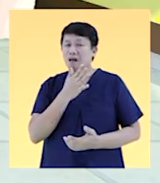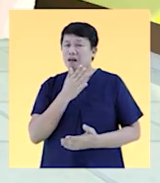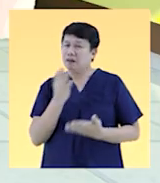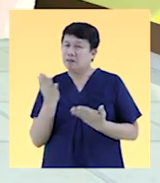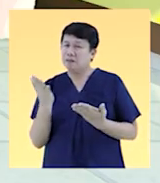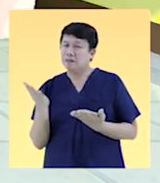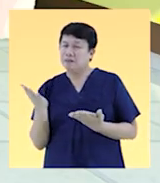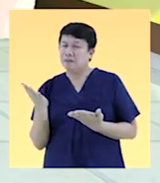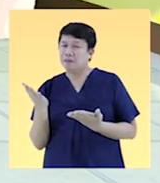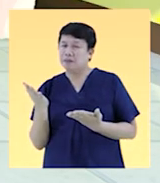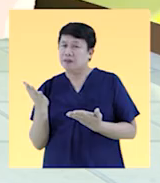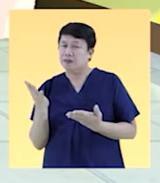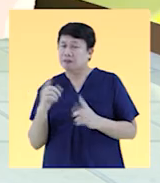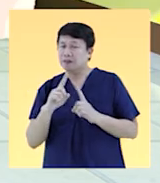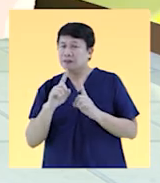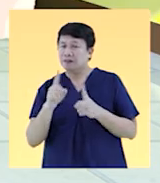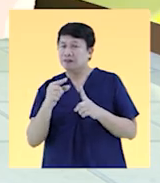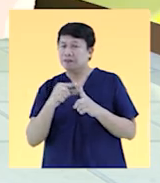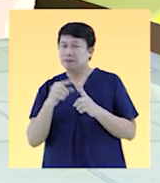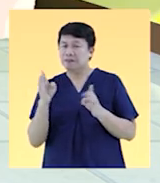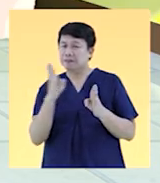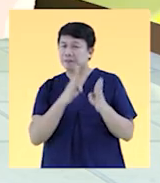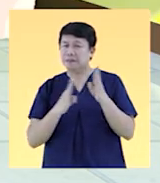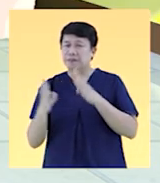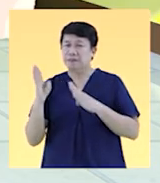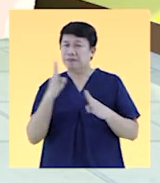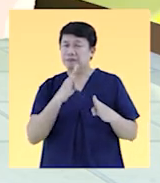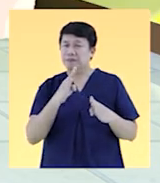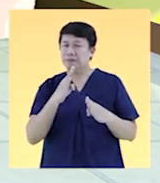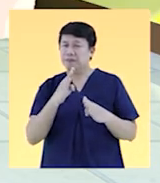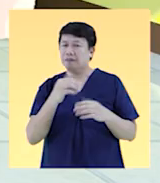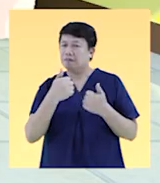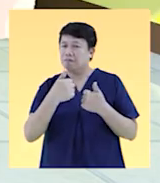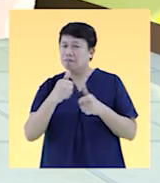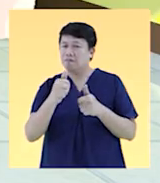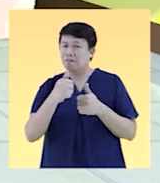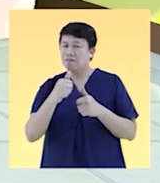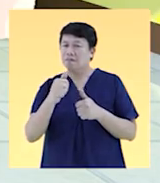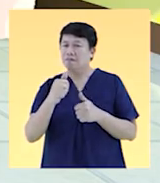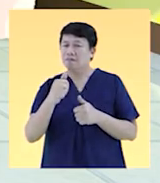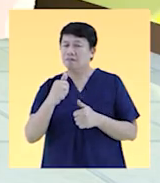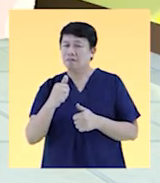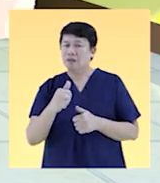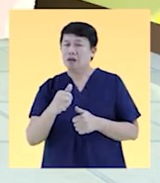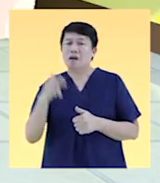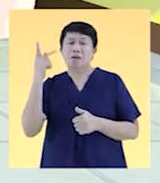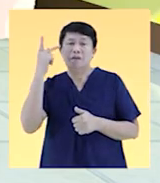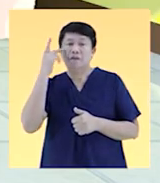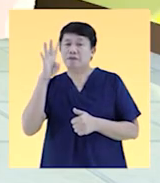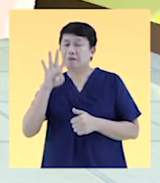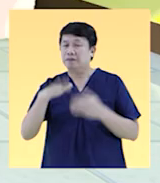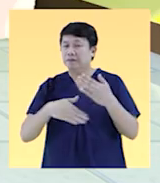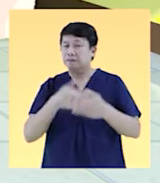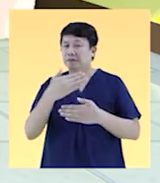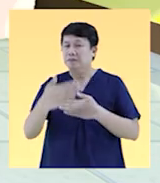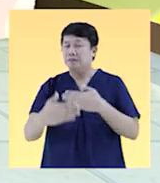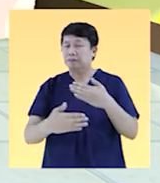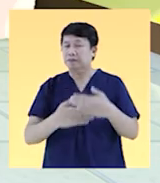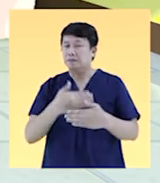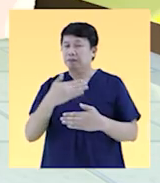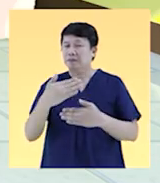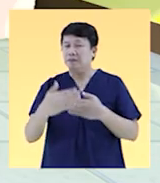Nay, ganun lang po pala ang pagsagot sa mga word problems. Sundin lamang ang Polya's 4-step